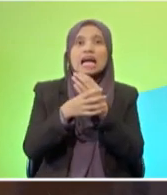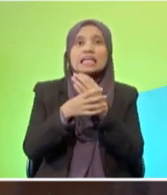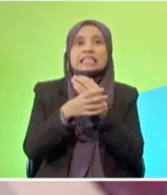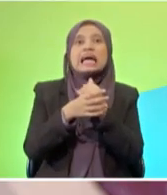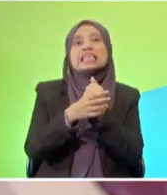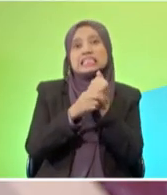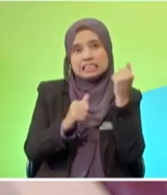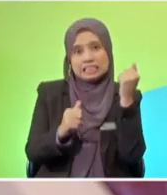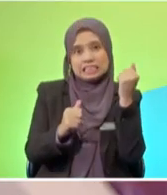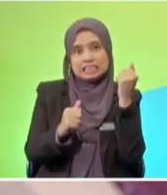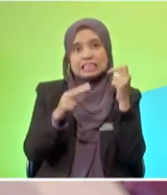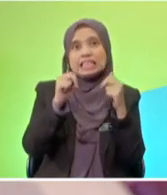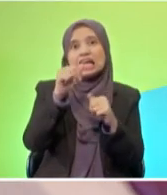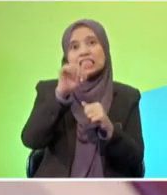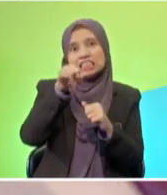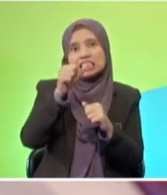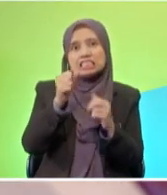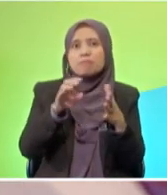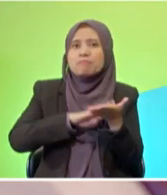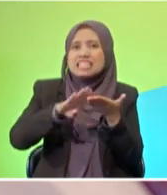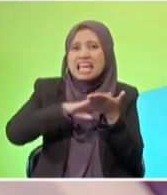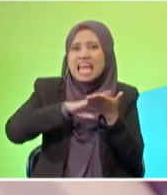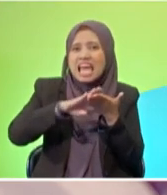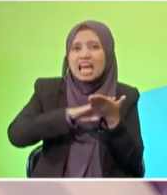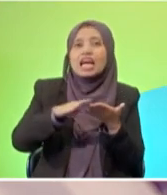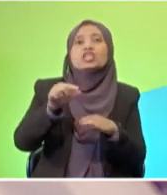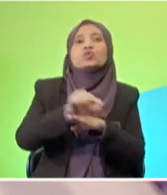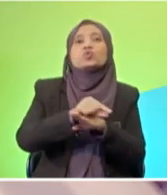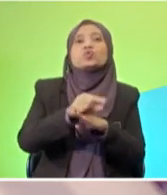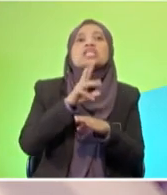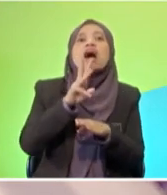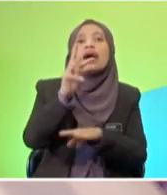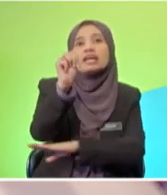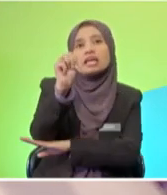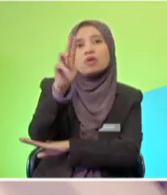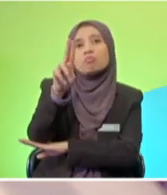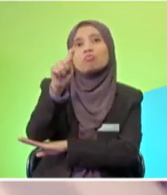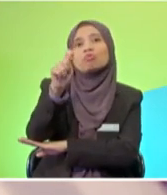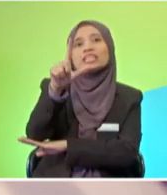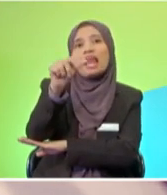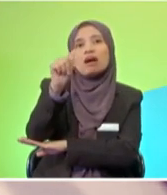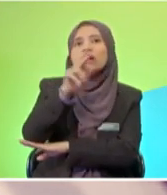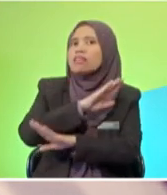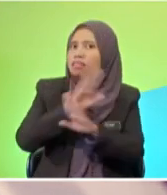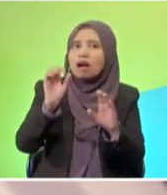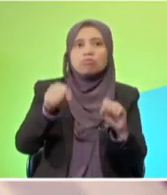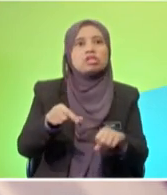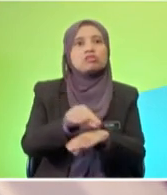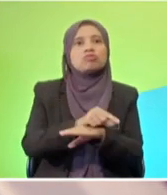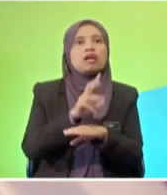najis nak hilangkan najis memang tak lojilah jadi kita gunakan air mutlak tapi tak boleh gunakan